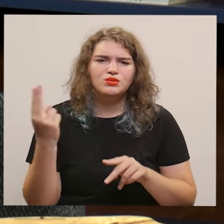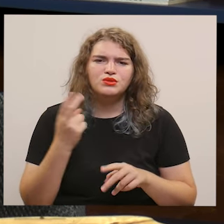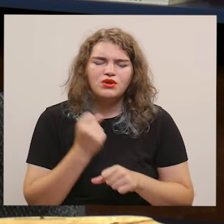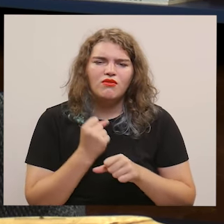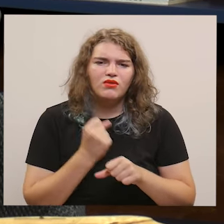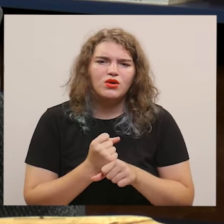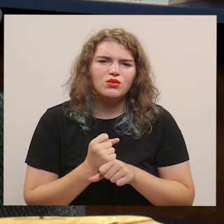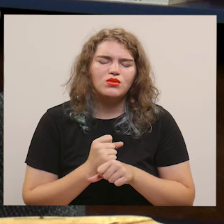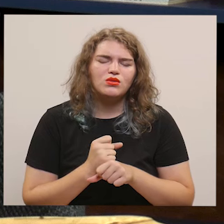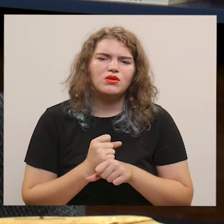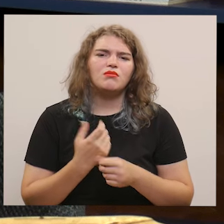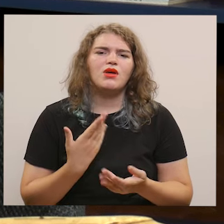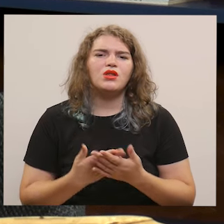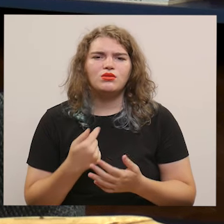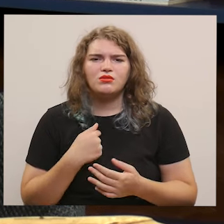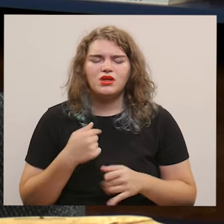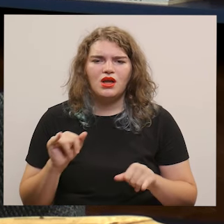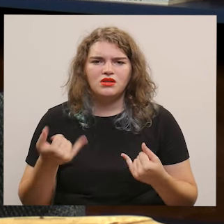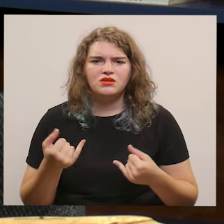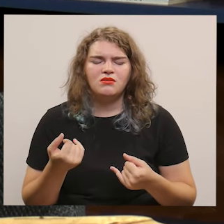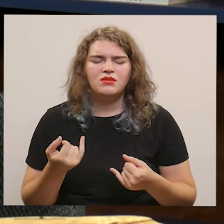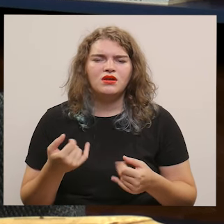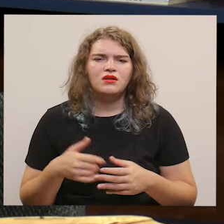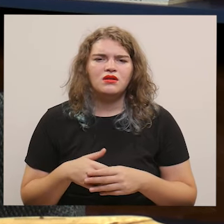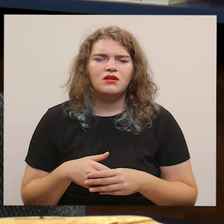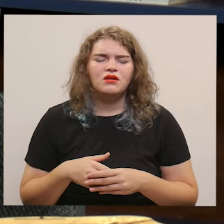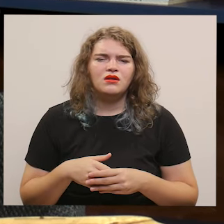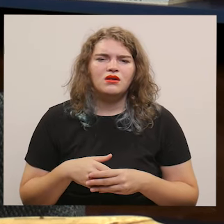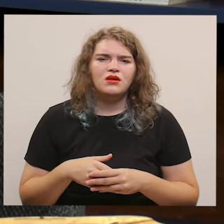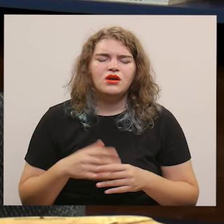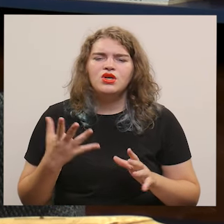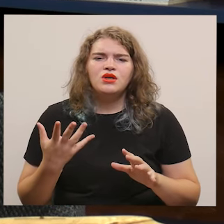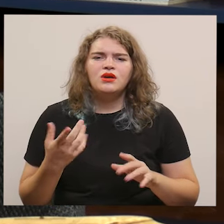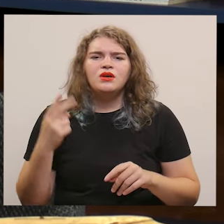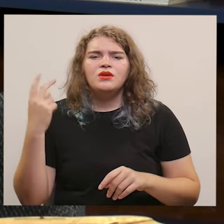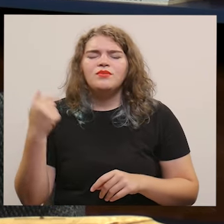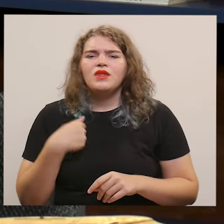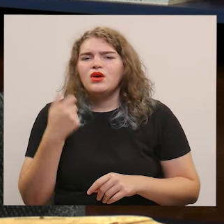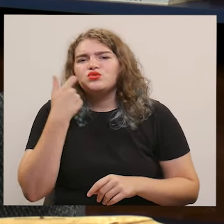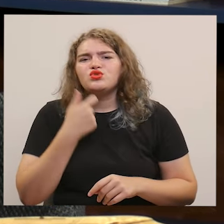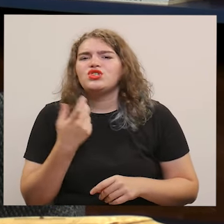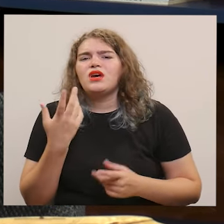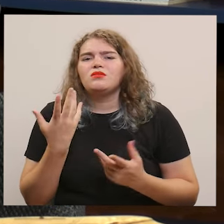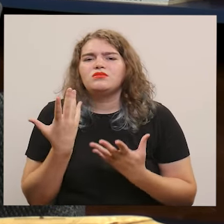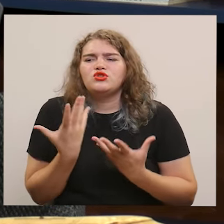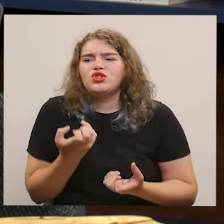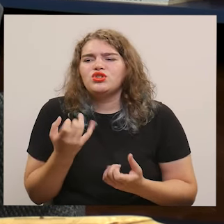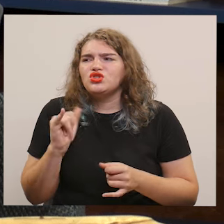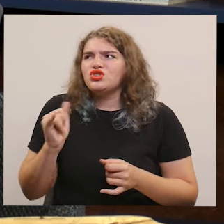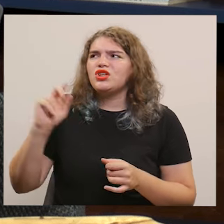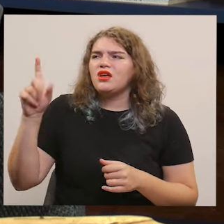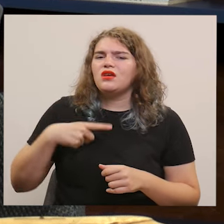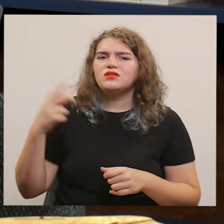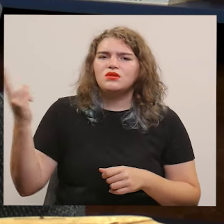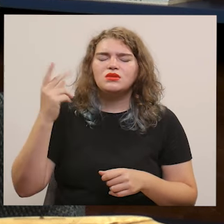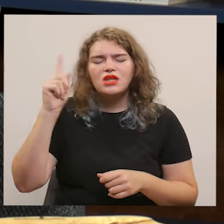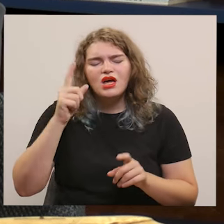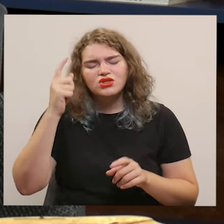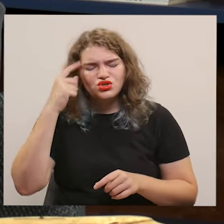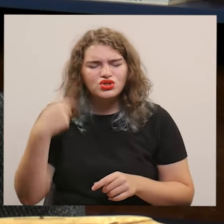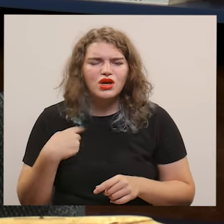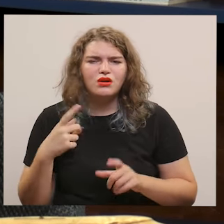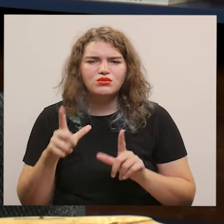la Dumnezeu, foarte mult pentru mine a însemnat Dumnezeu atunci când eu habar nu aveam că există și eu doar știam